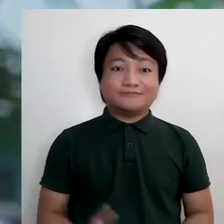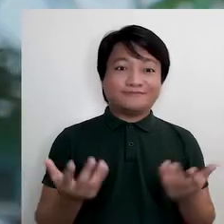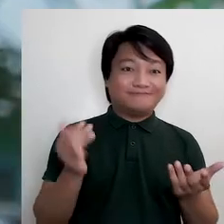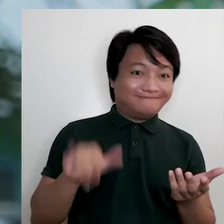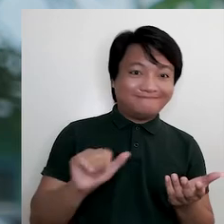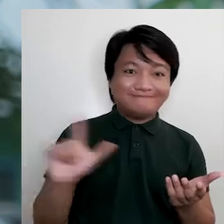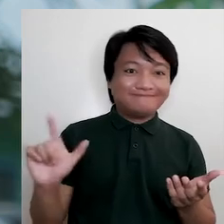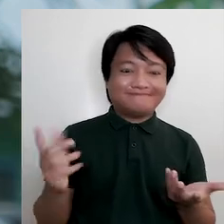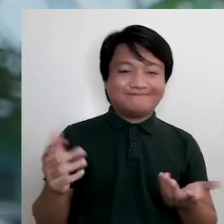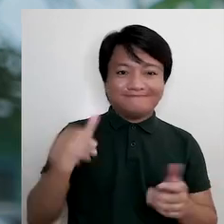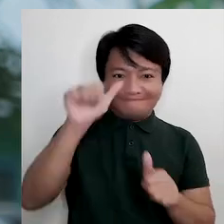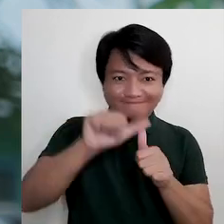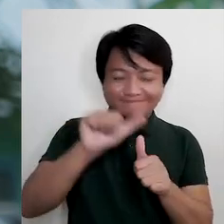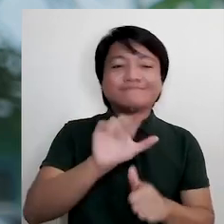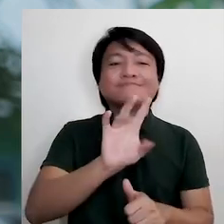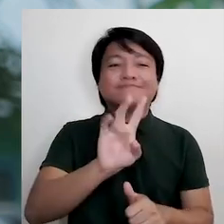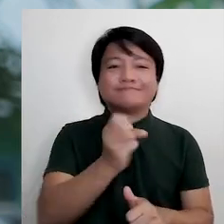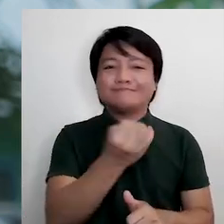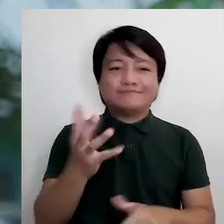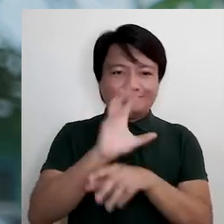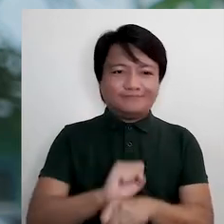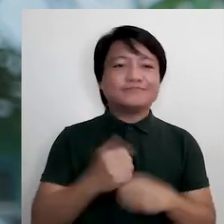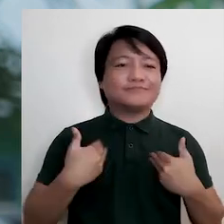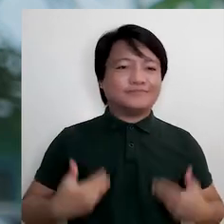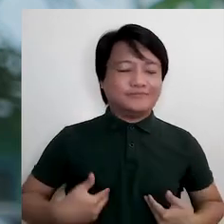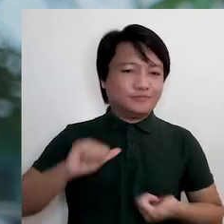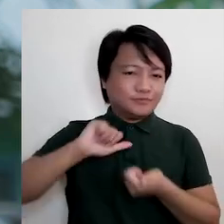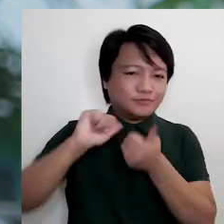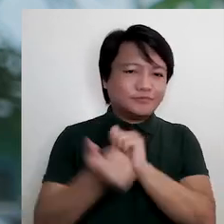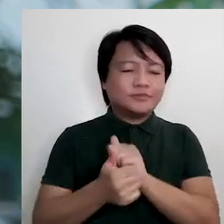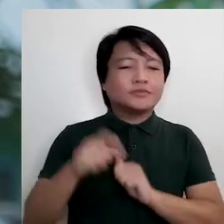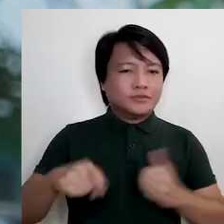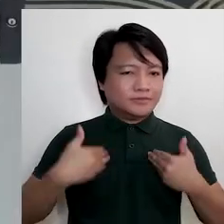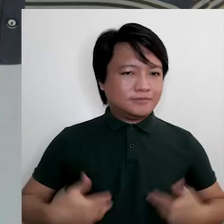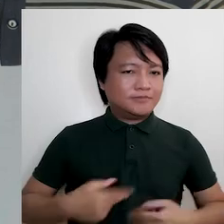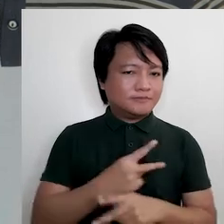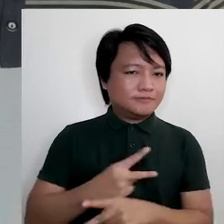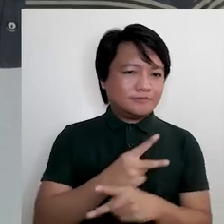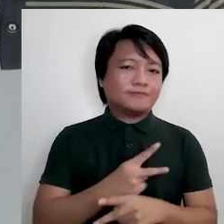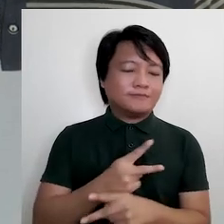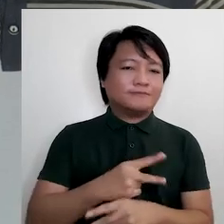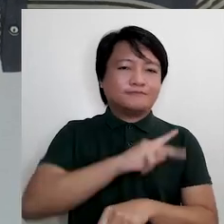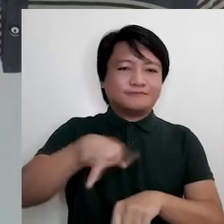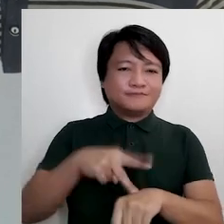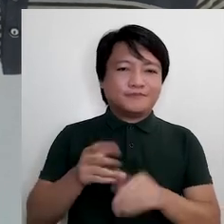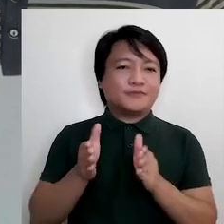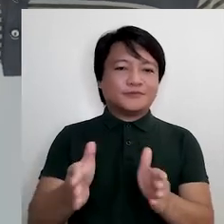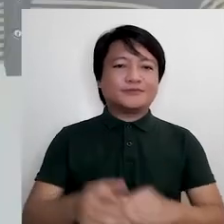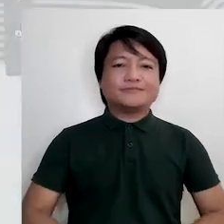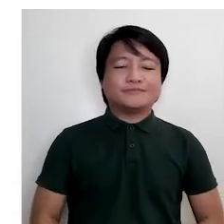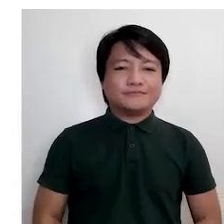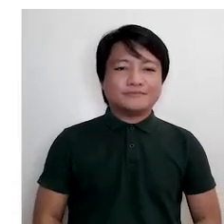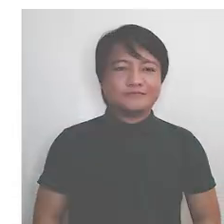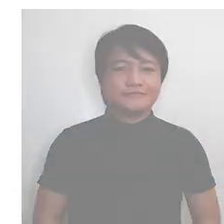Ayon, alam niyo na ang 7 healthy habits na magbabago sa inyong buhay. Maging malusog tayo. Live the healthy Filipinas way!